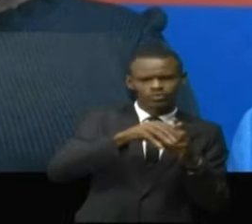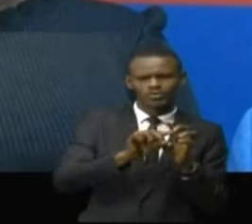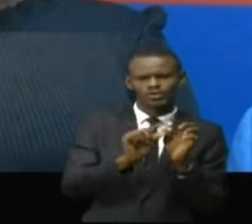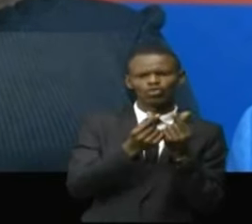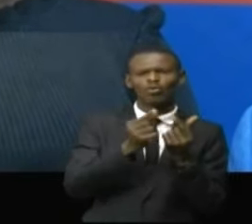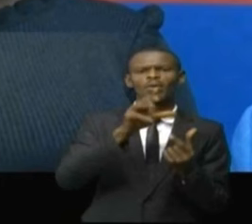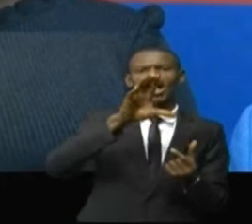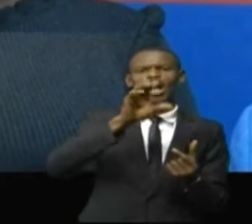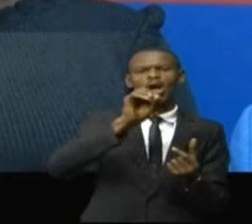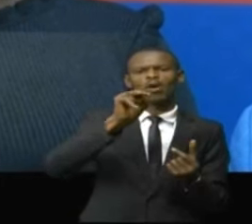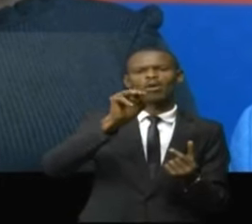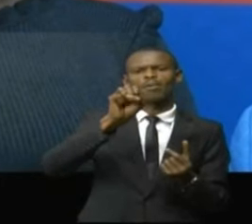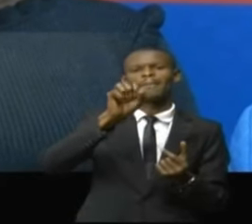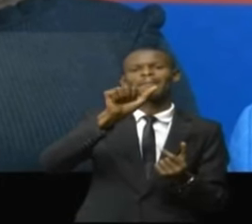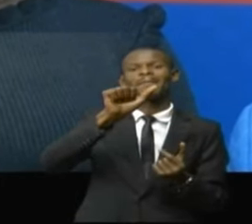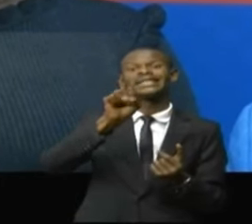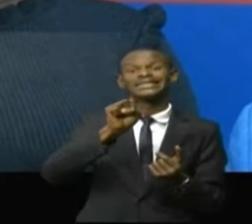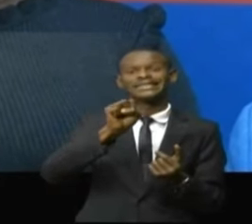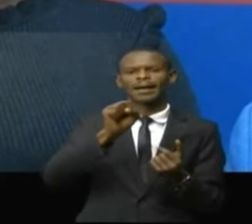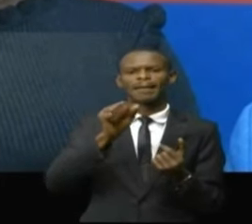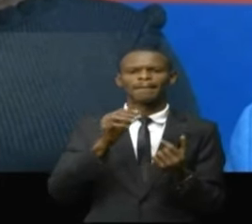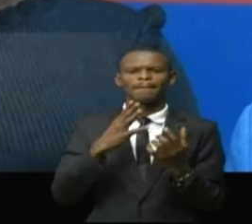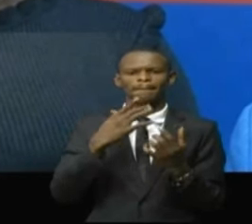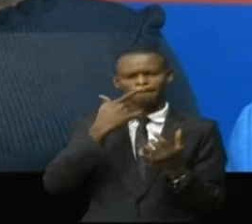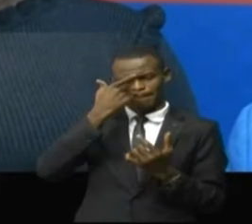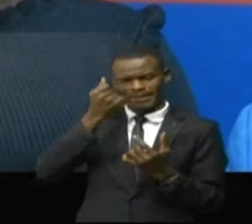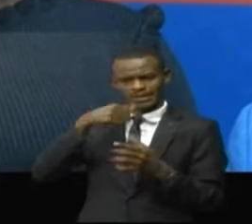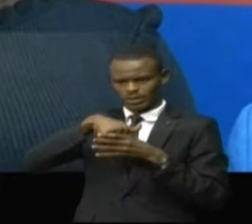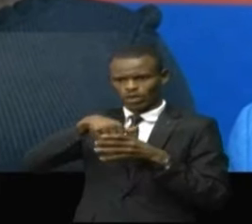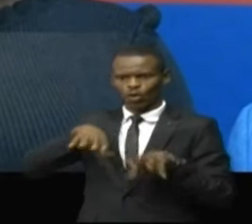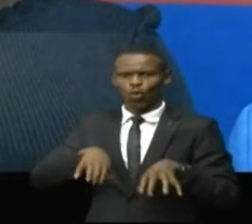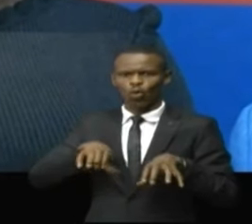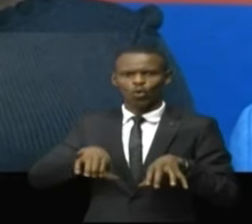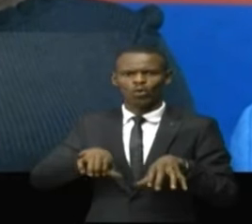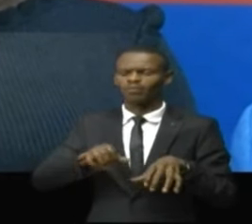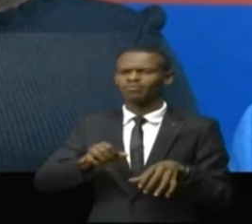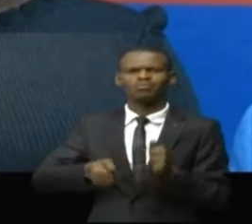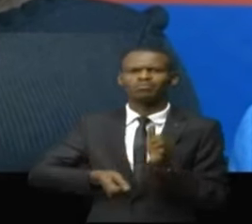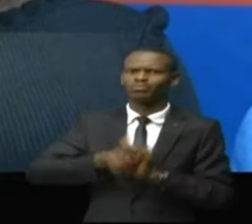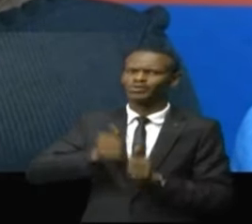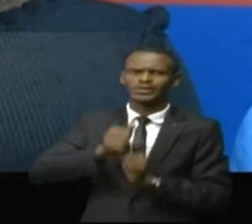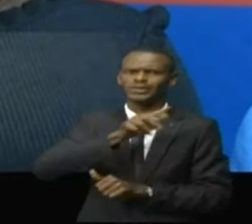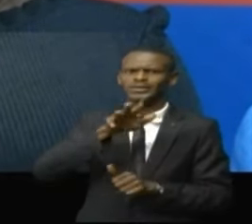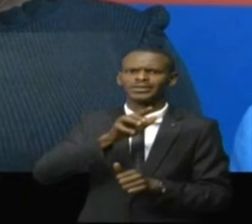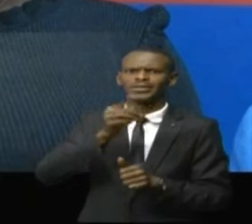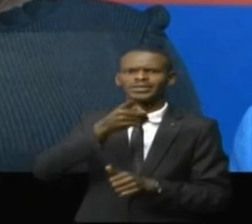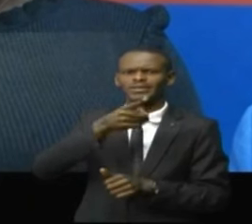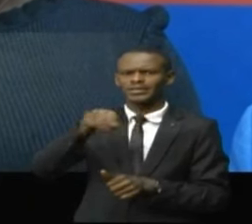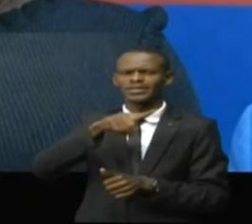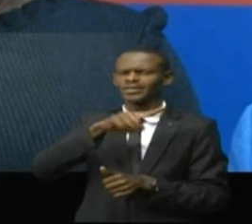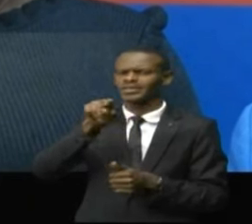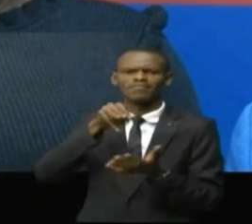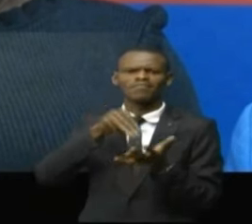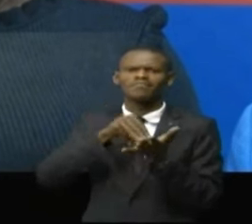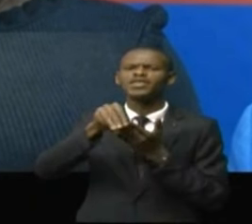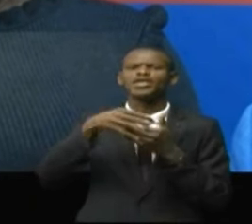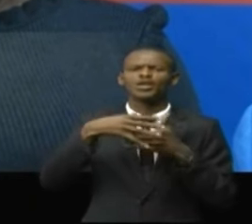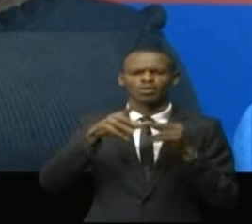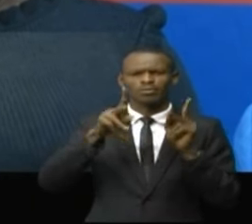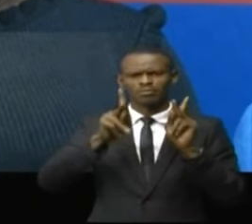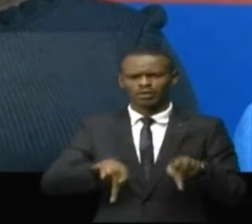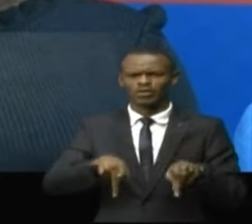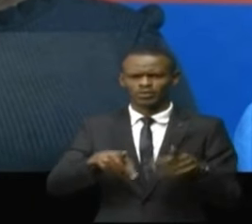c'est plus ou moins 100 millions d'habitants et c'est plus ou moins 52% de femmes. Nous devrions être les